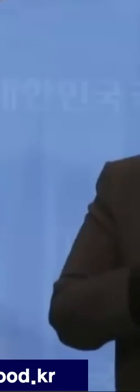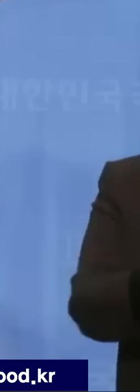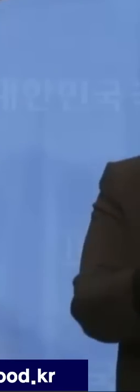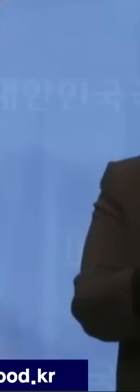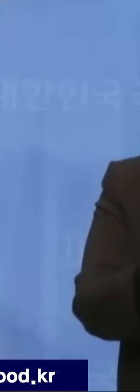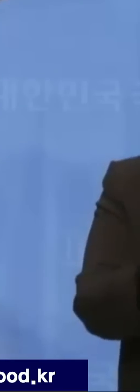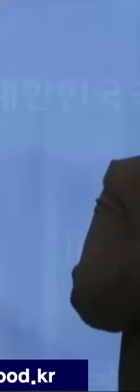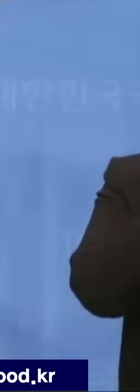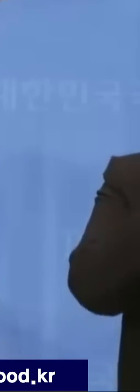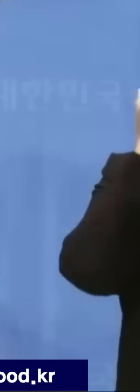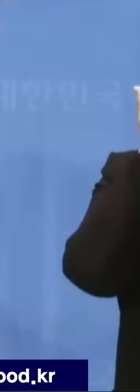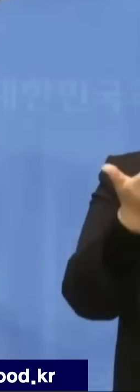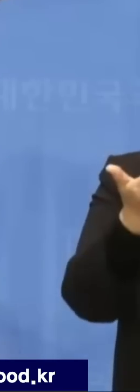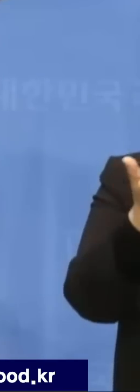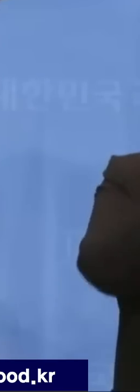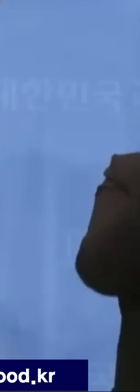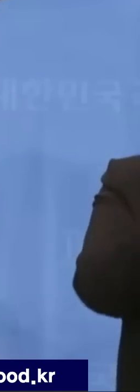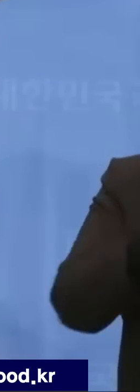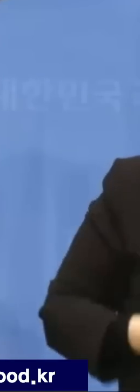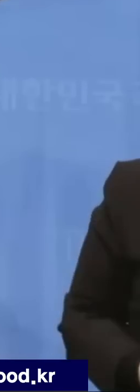정권인지 목놓아 묻고 싶다.